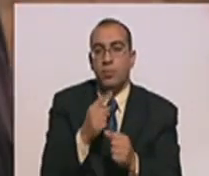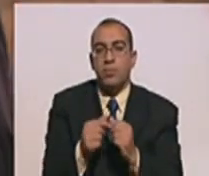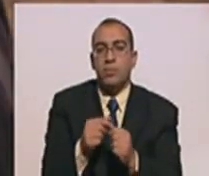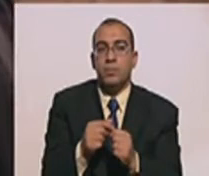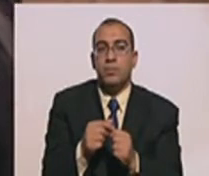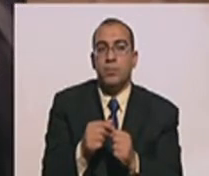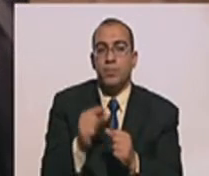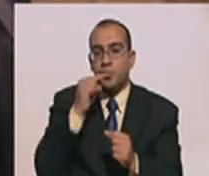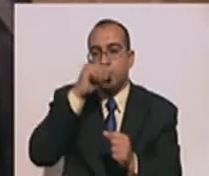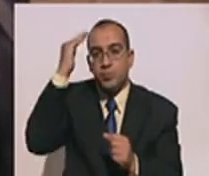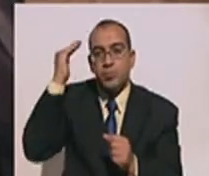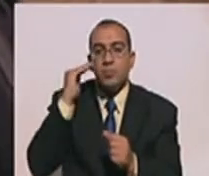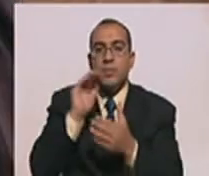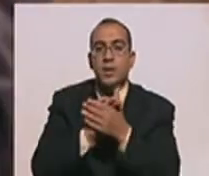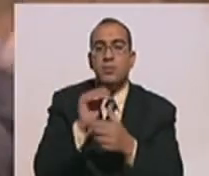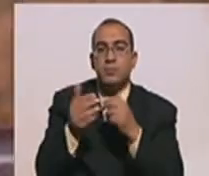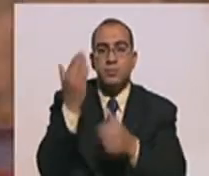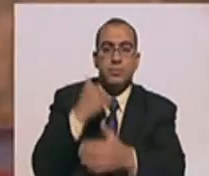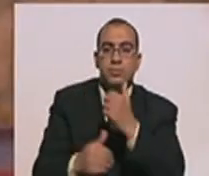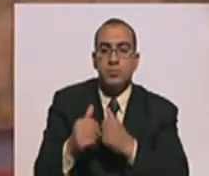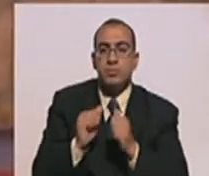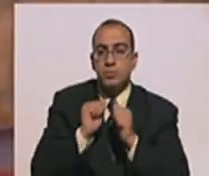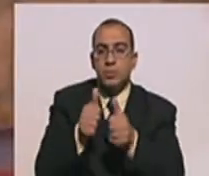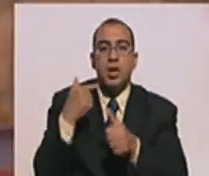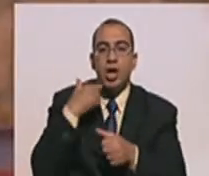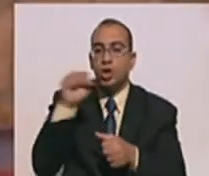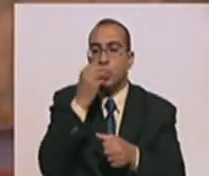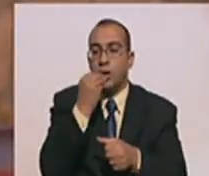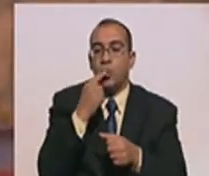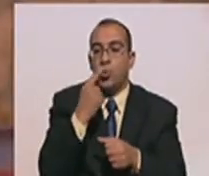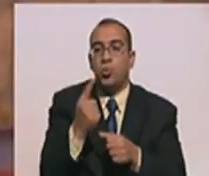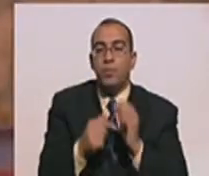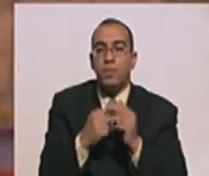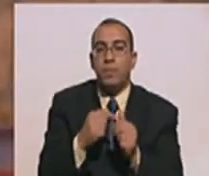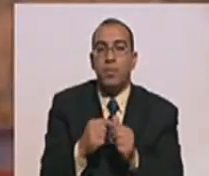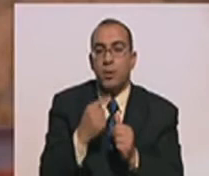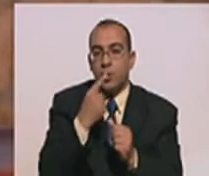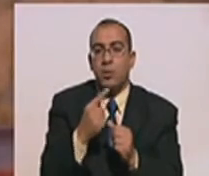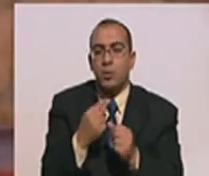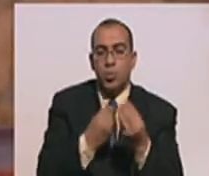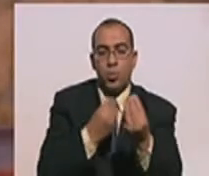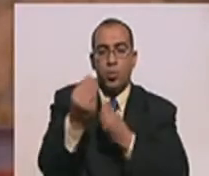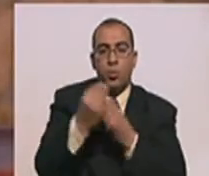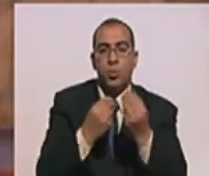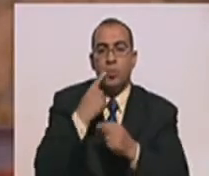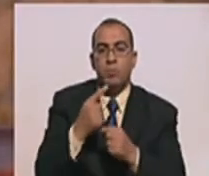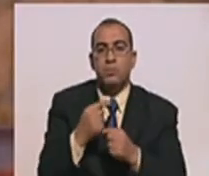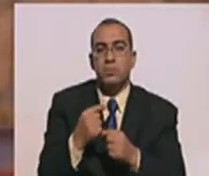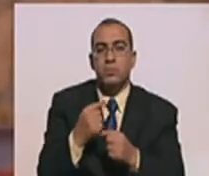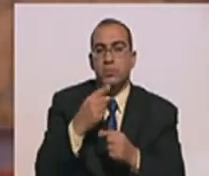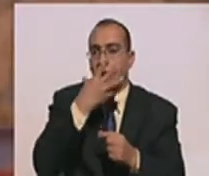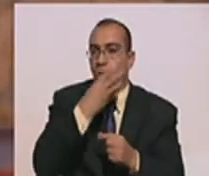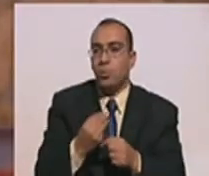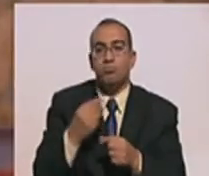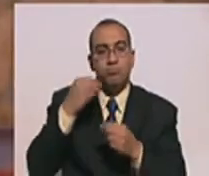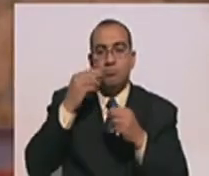في واحدة صحابية جليلة ذهبت للسيدة عائشة رضوان الله عليها، فبتحكي لها إن هي بتحسن